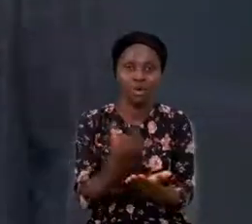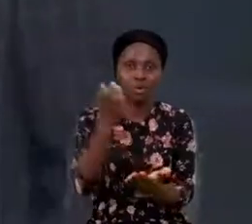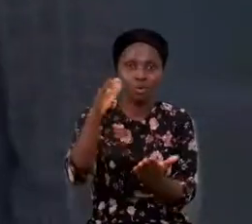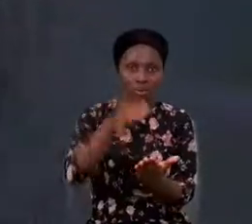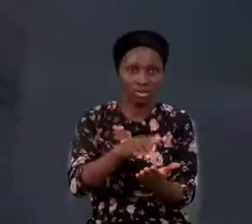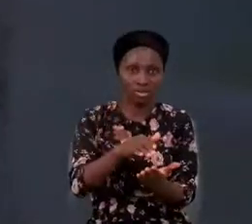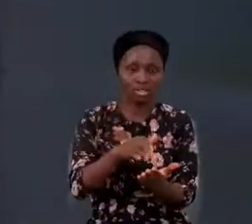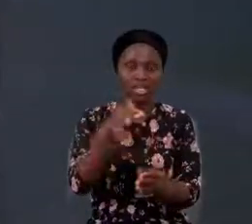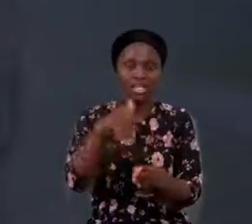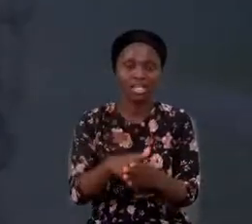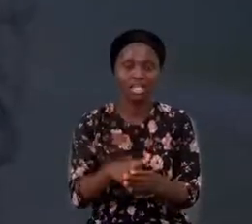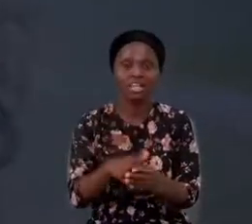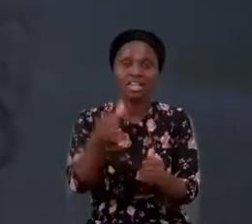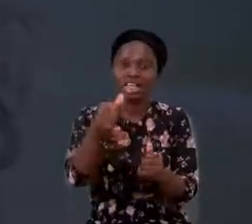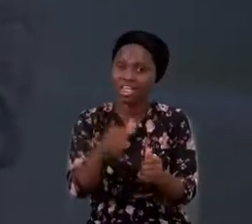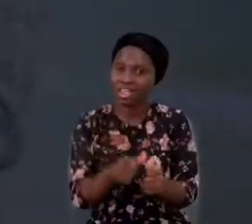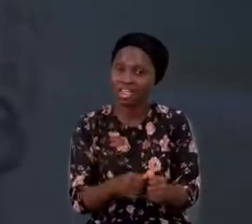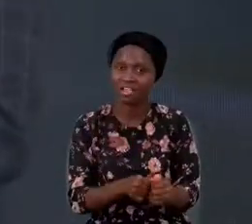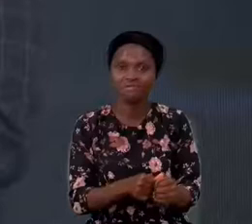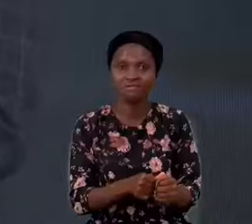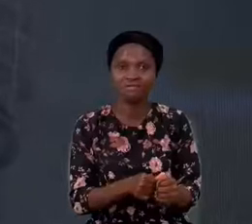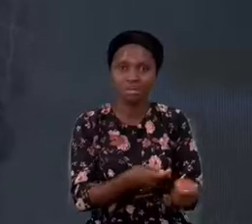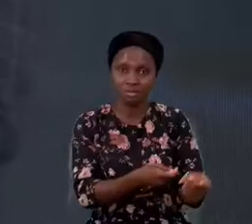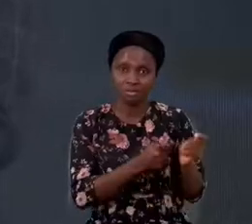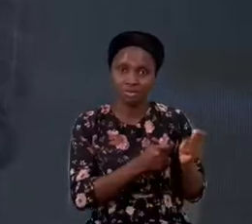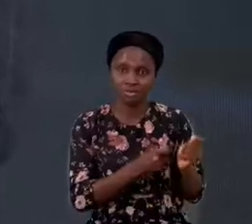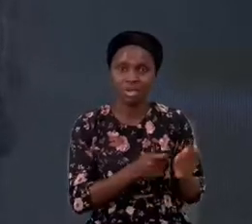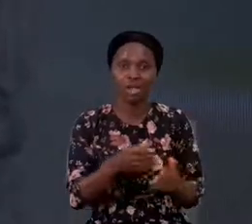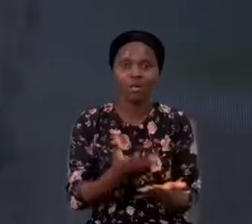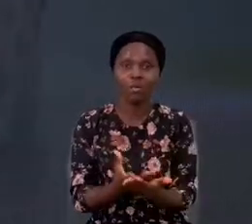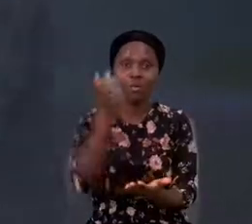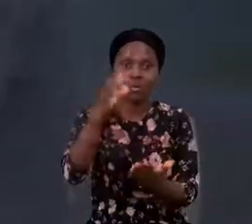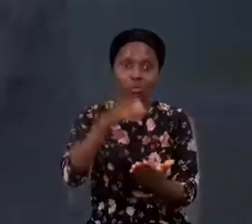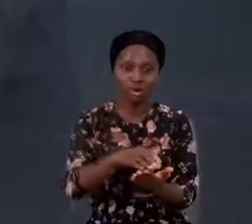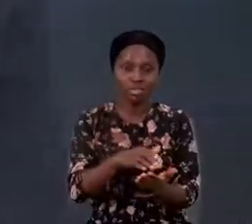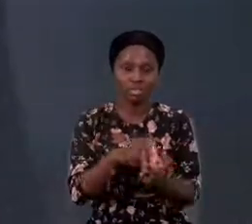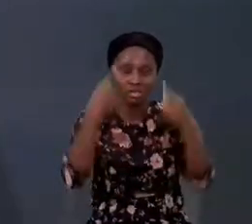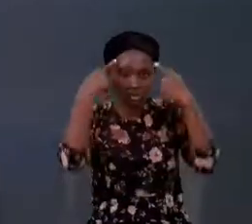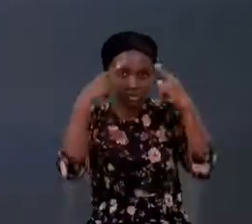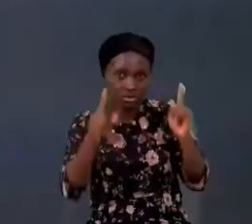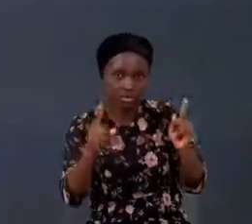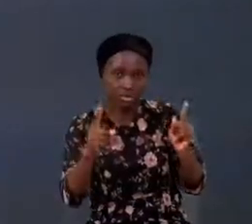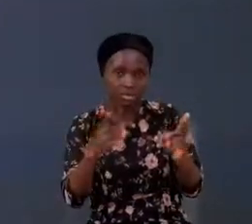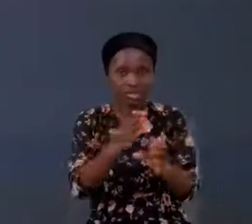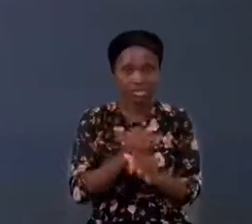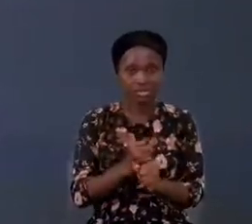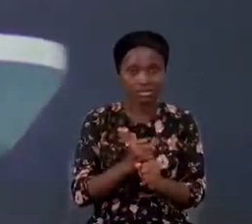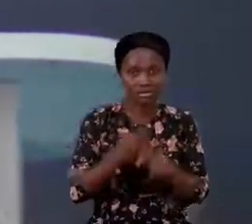succès, la réalisation, dans tout ce que tu feras de tes mains.